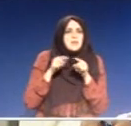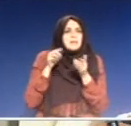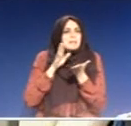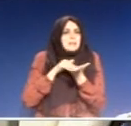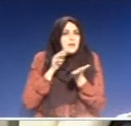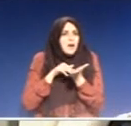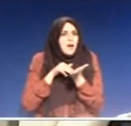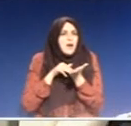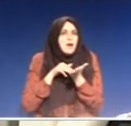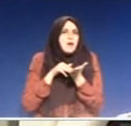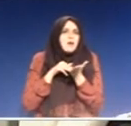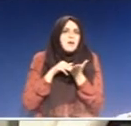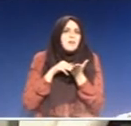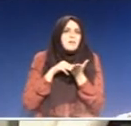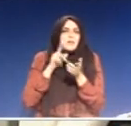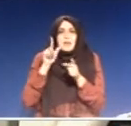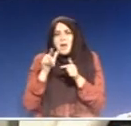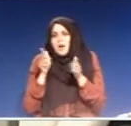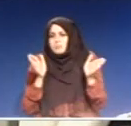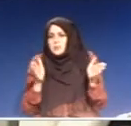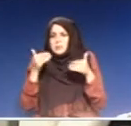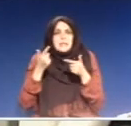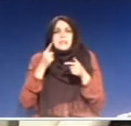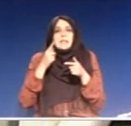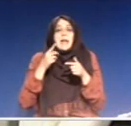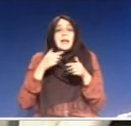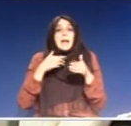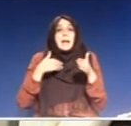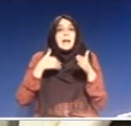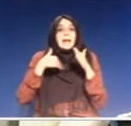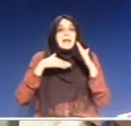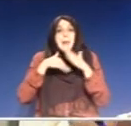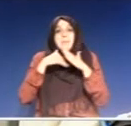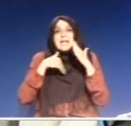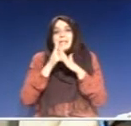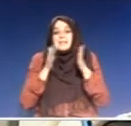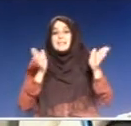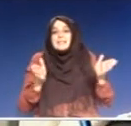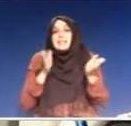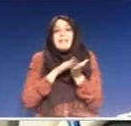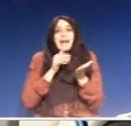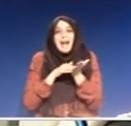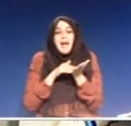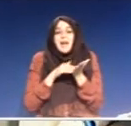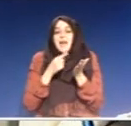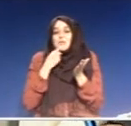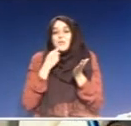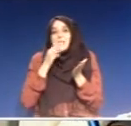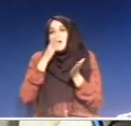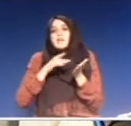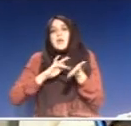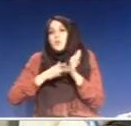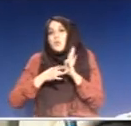سان كخامي ستوسا وستوي راه يخدمت دي الحبوس والسنوزو وصراحة